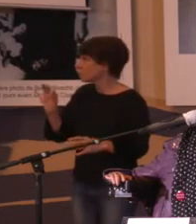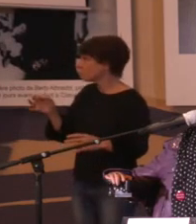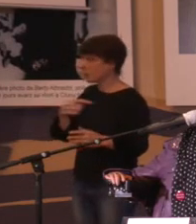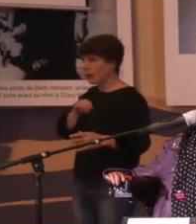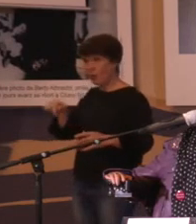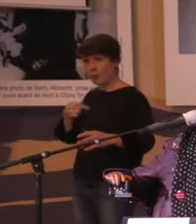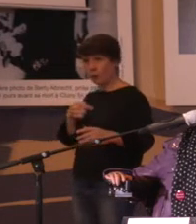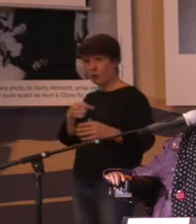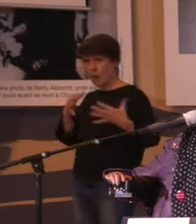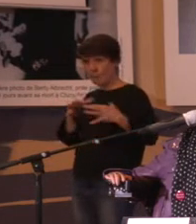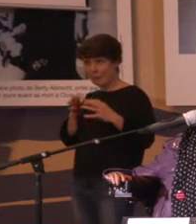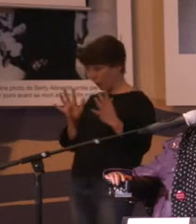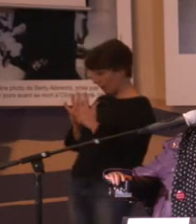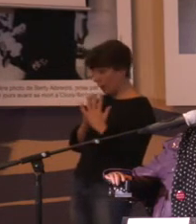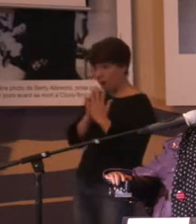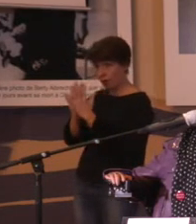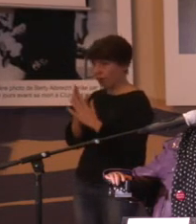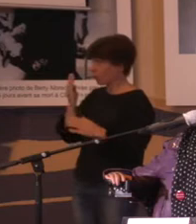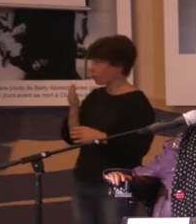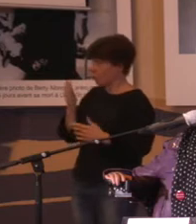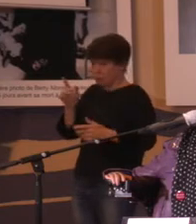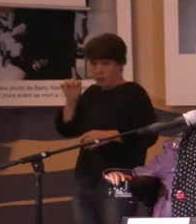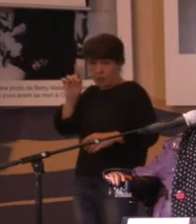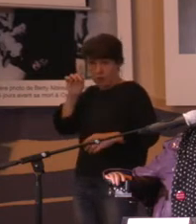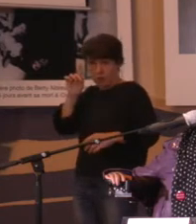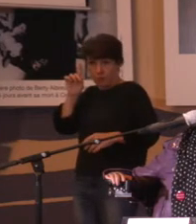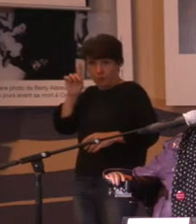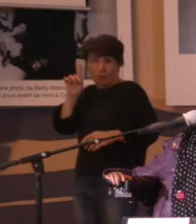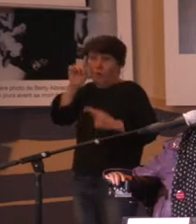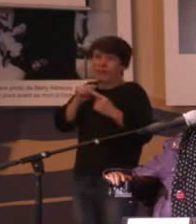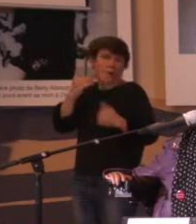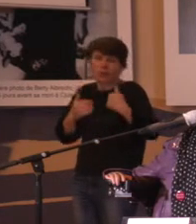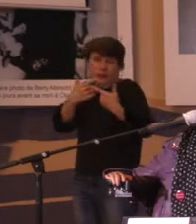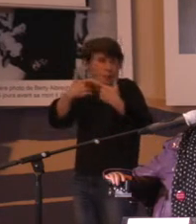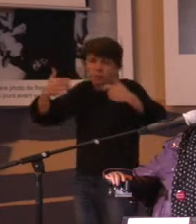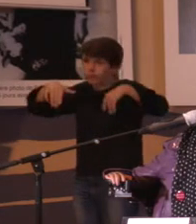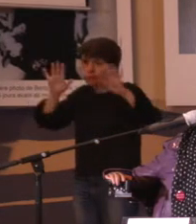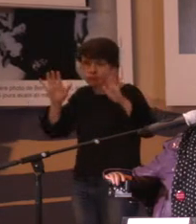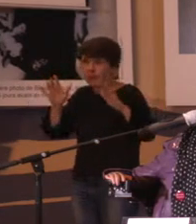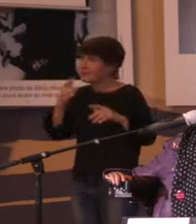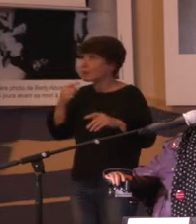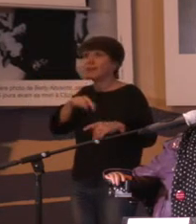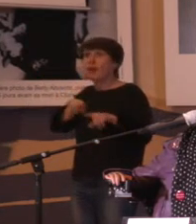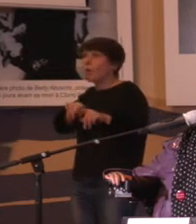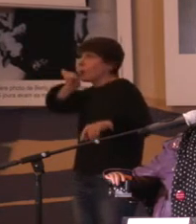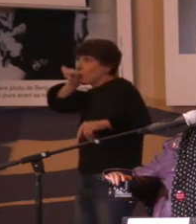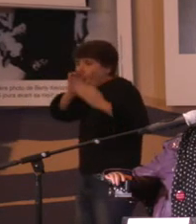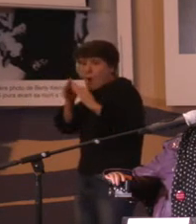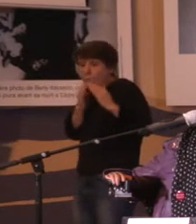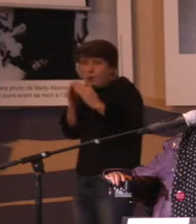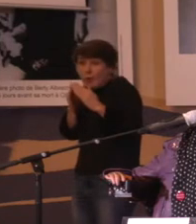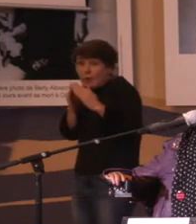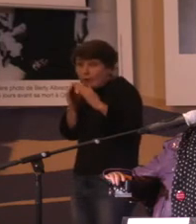personne concernée, et quel que soit notre handicap, c'est pas parce que on veut faire du communautarisme, c'est parce qu'on partage